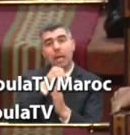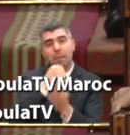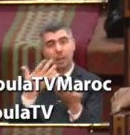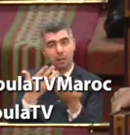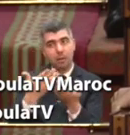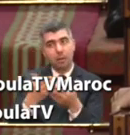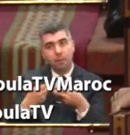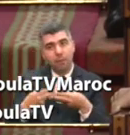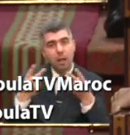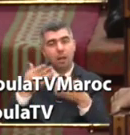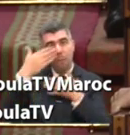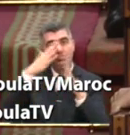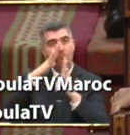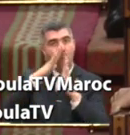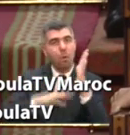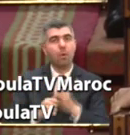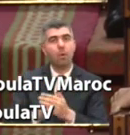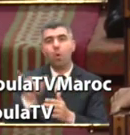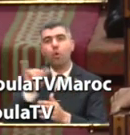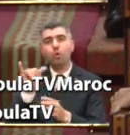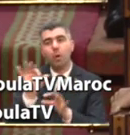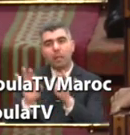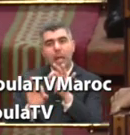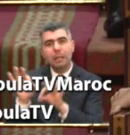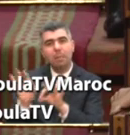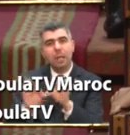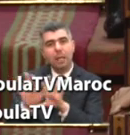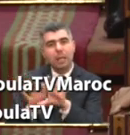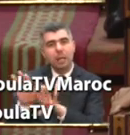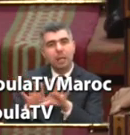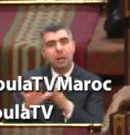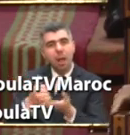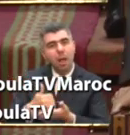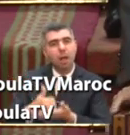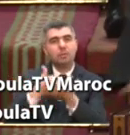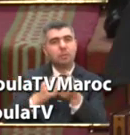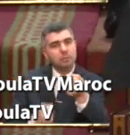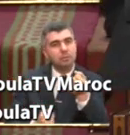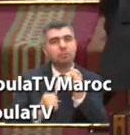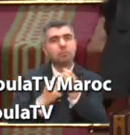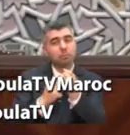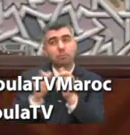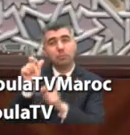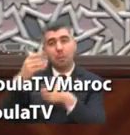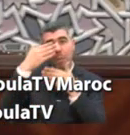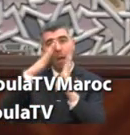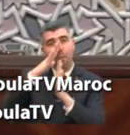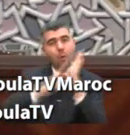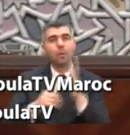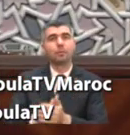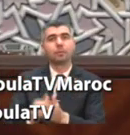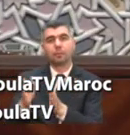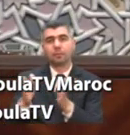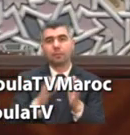سيدة الوزيرة عن تدابير للعناية بهذه الفئة من المواطنين. كلمة لكم سيدة الوزيرة